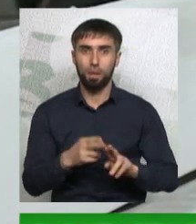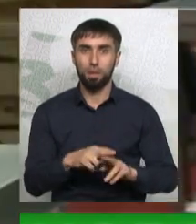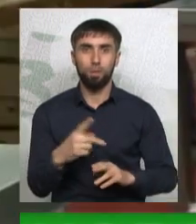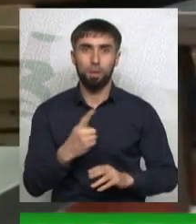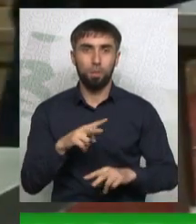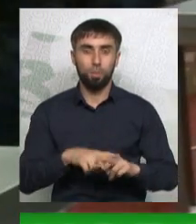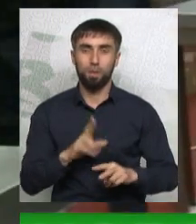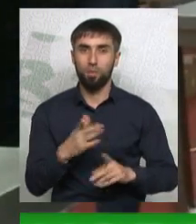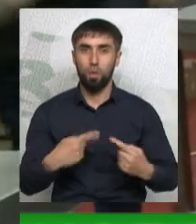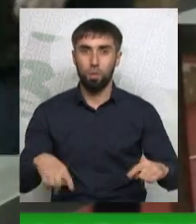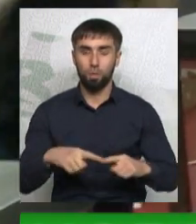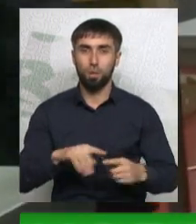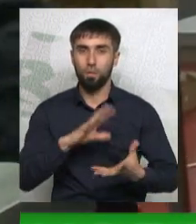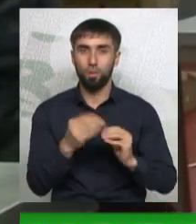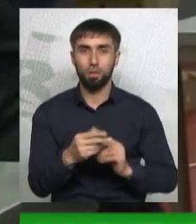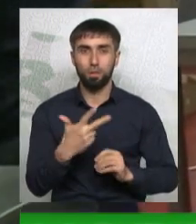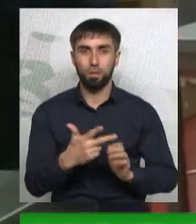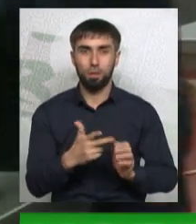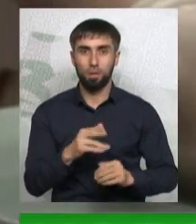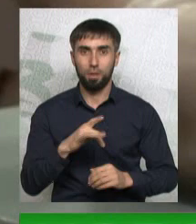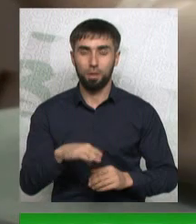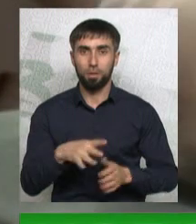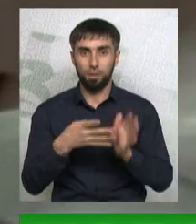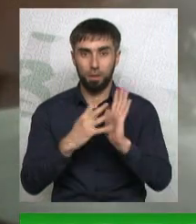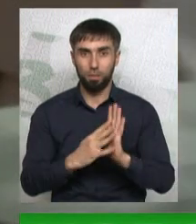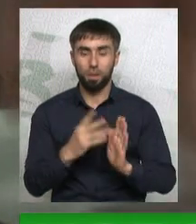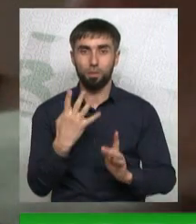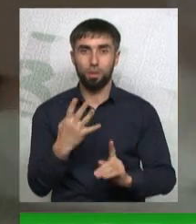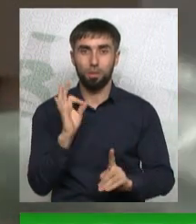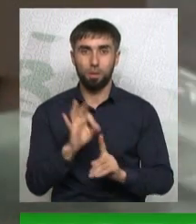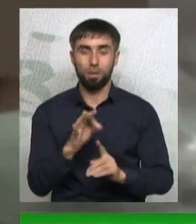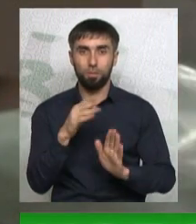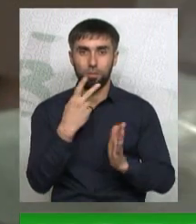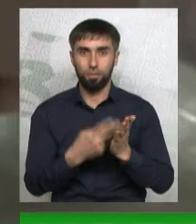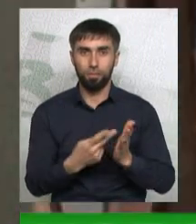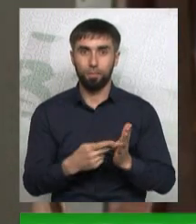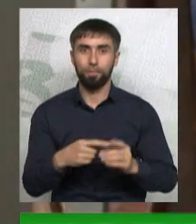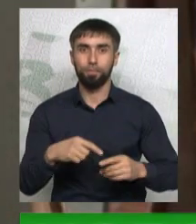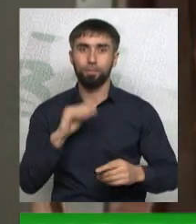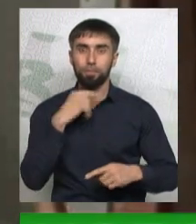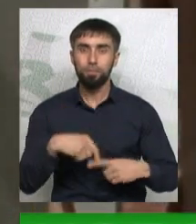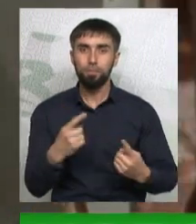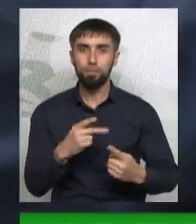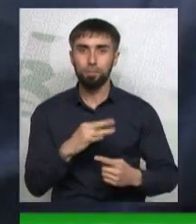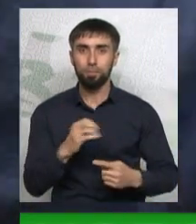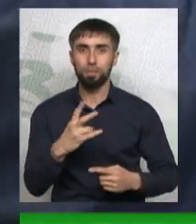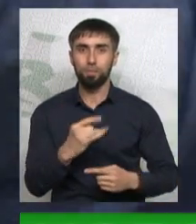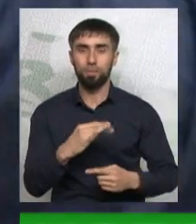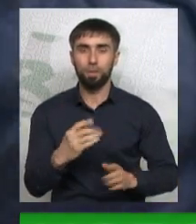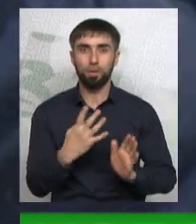первое место в округе. По итогам трех кварталов, по четырем целевым показателям экономического развития, достижение на